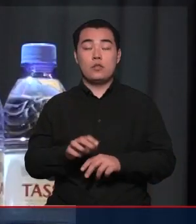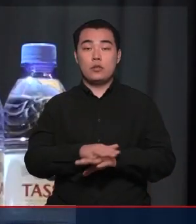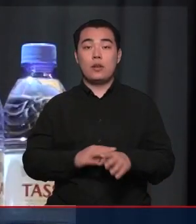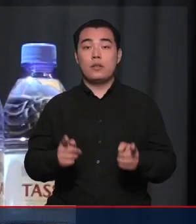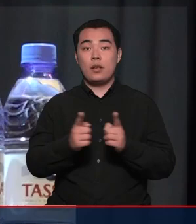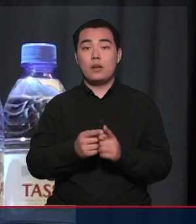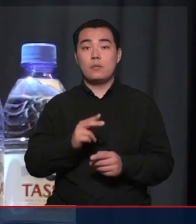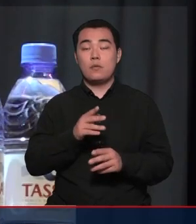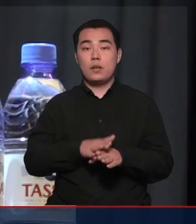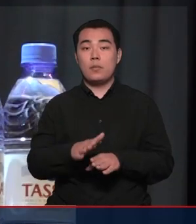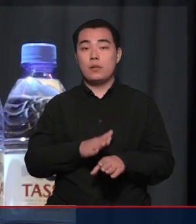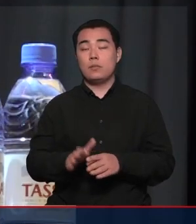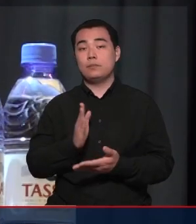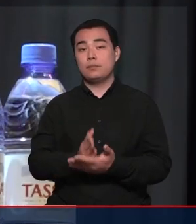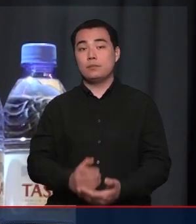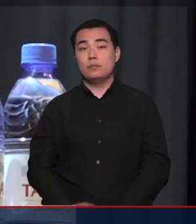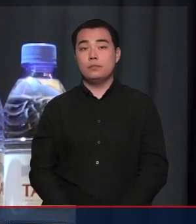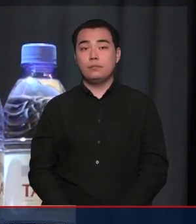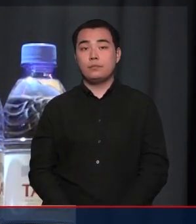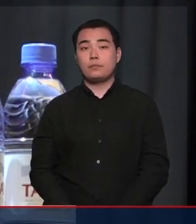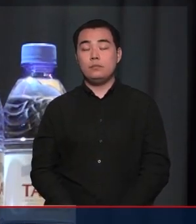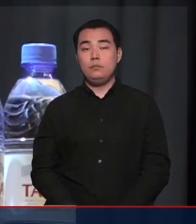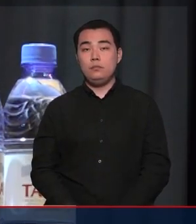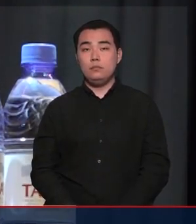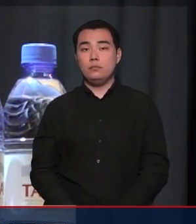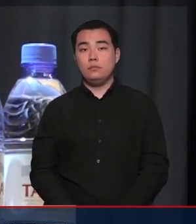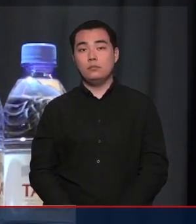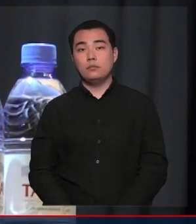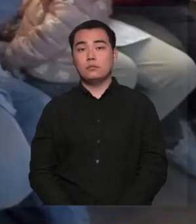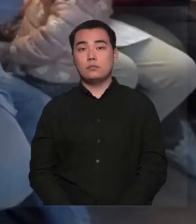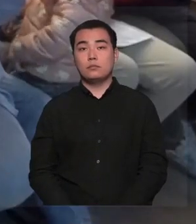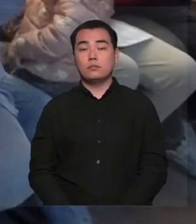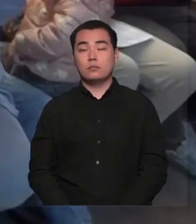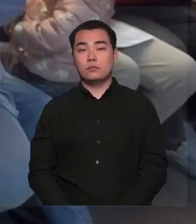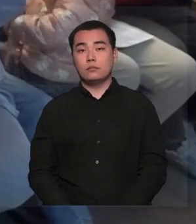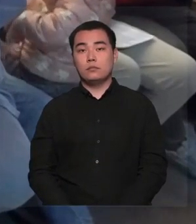кездесулер өткізіп жатыр. Біржан Амангелдіұлы, Самат Мусин, Жібек жолы, Батыс Қазақстан облысынан.